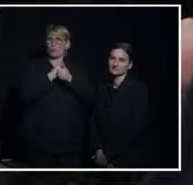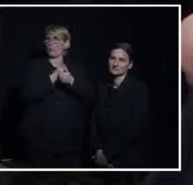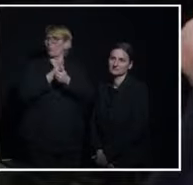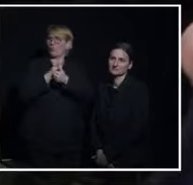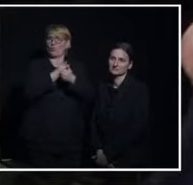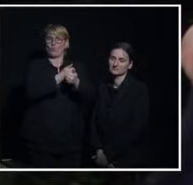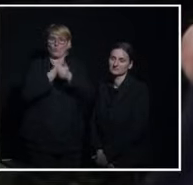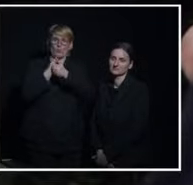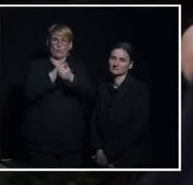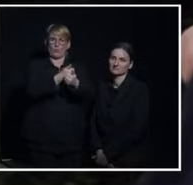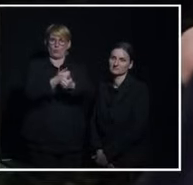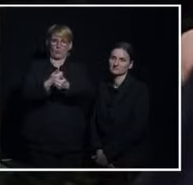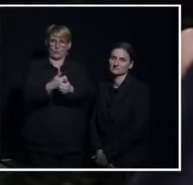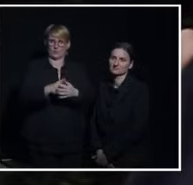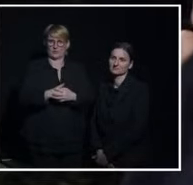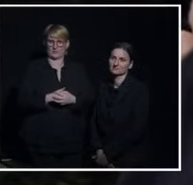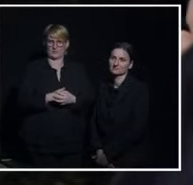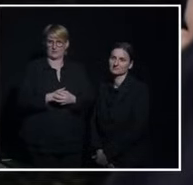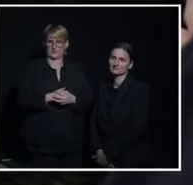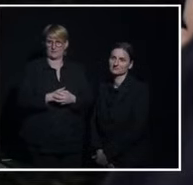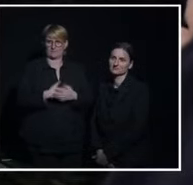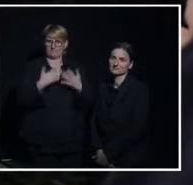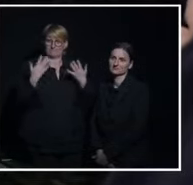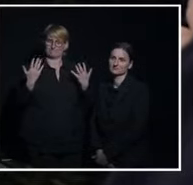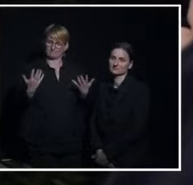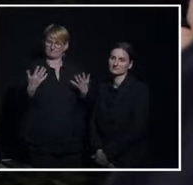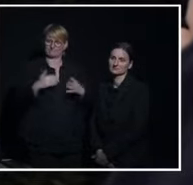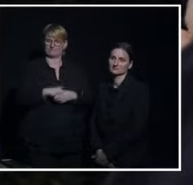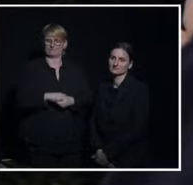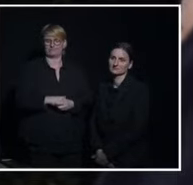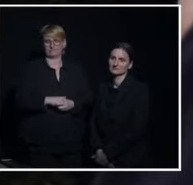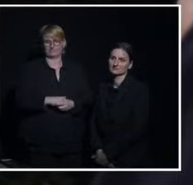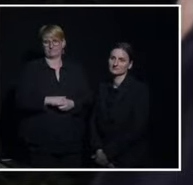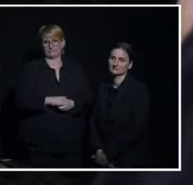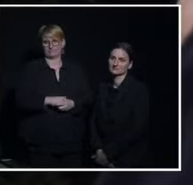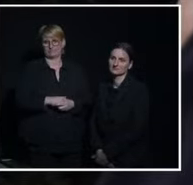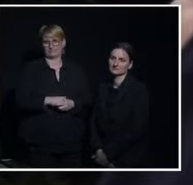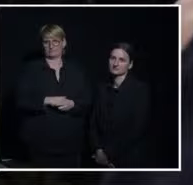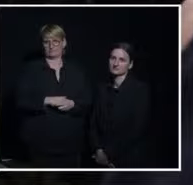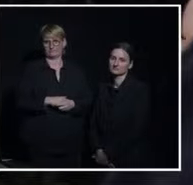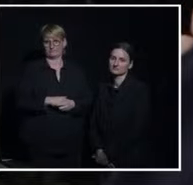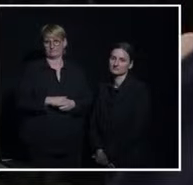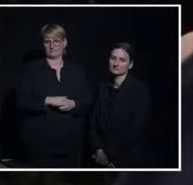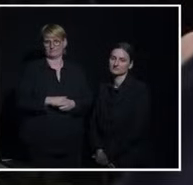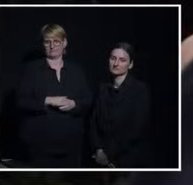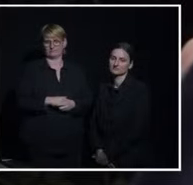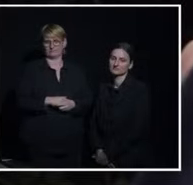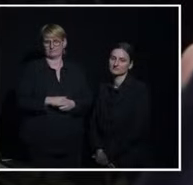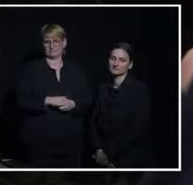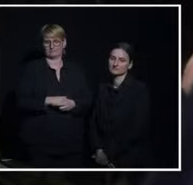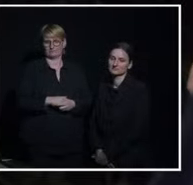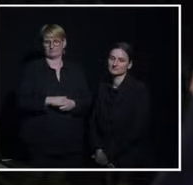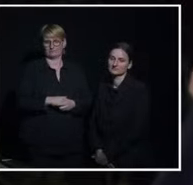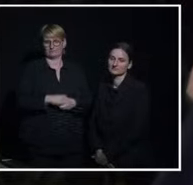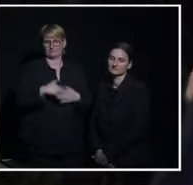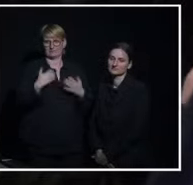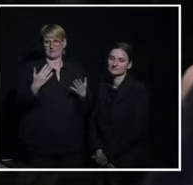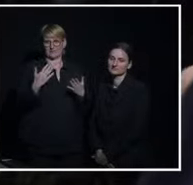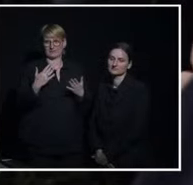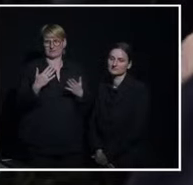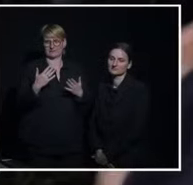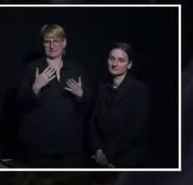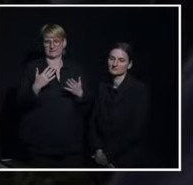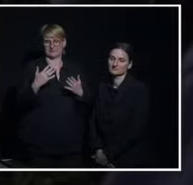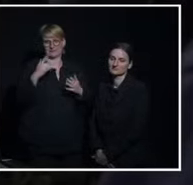Ja, und ja, das ist jetzt auch, wenn ich hier leider die Anzahl der